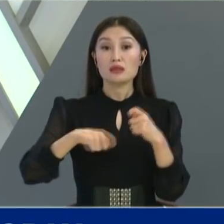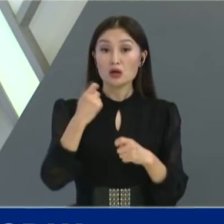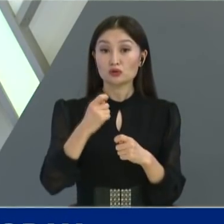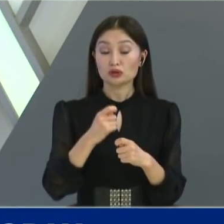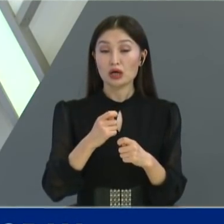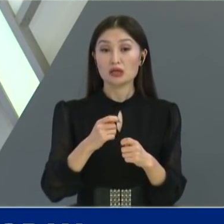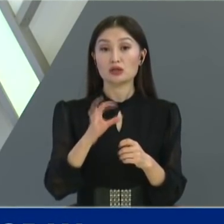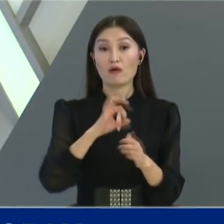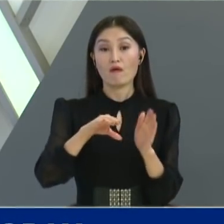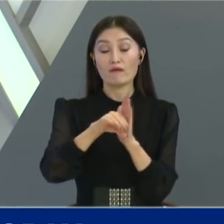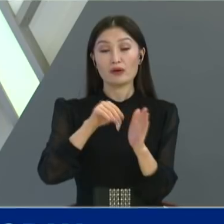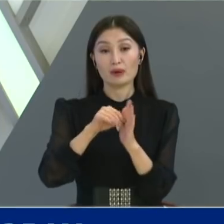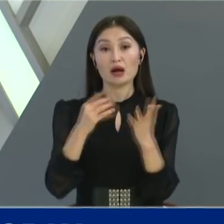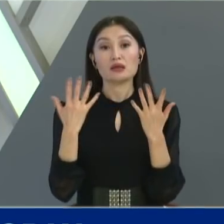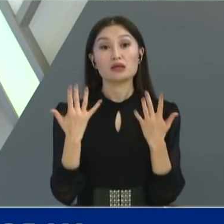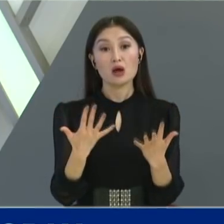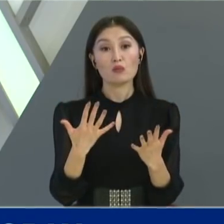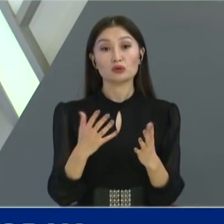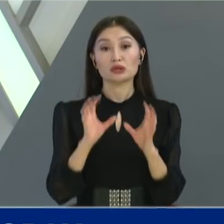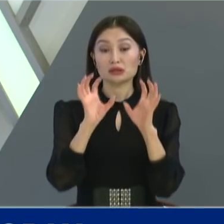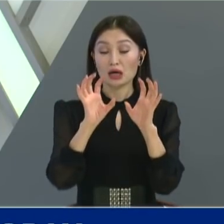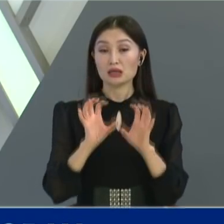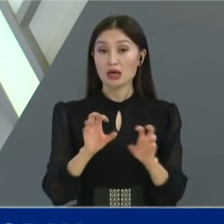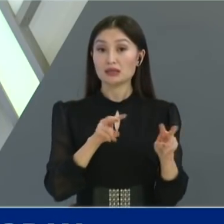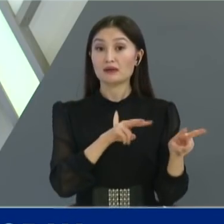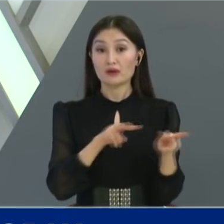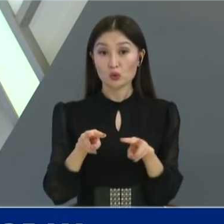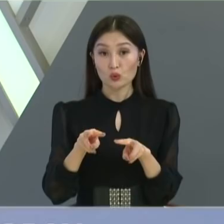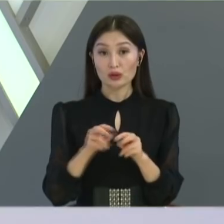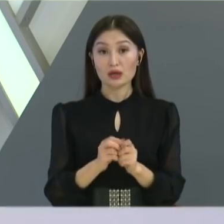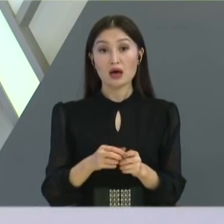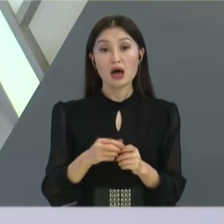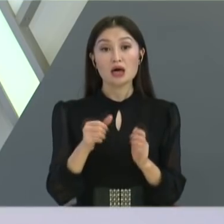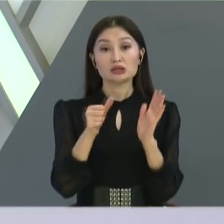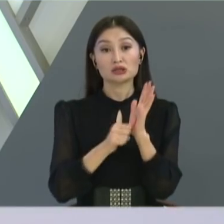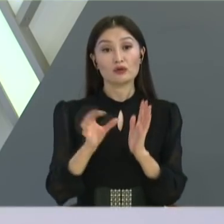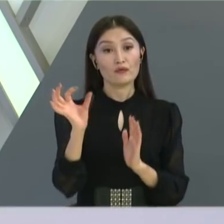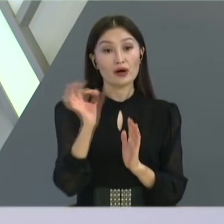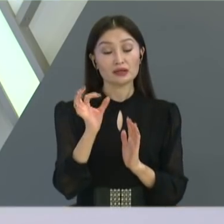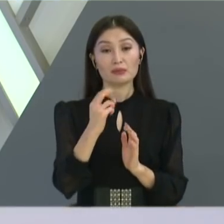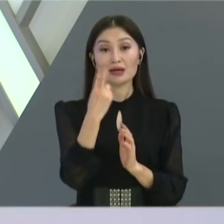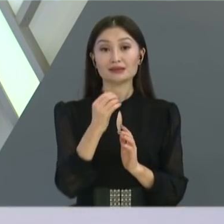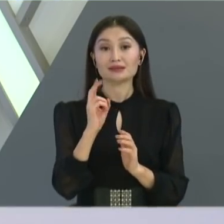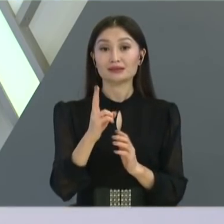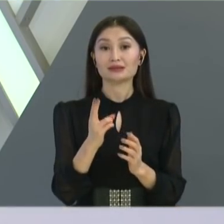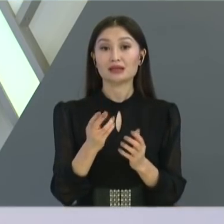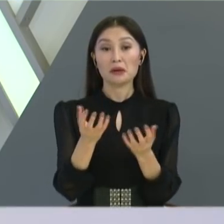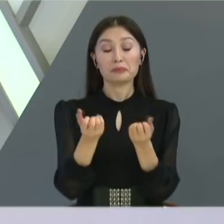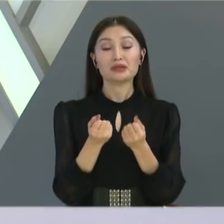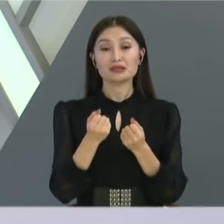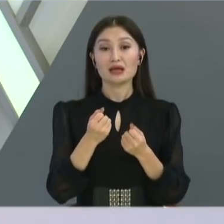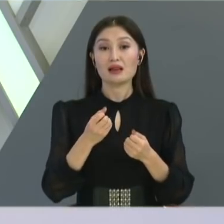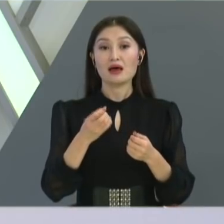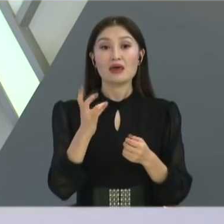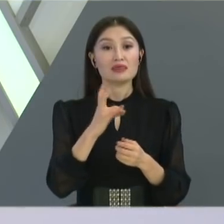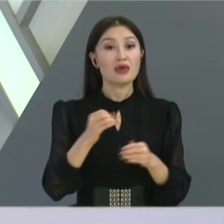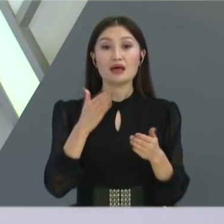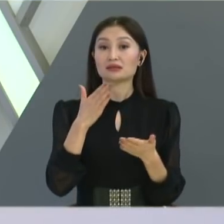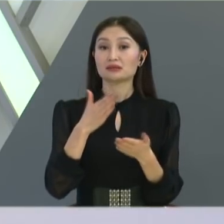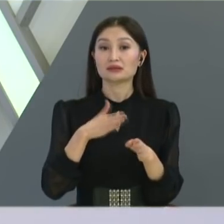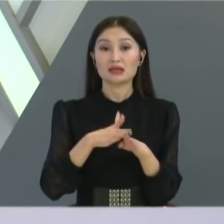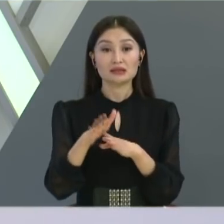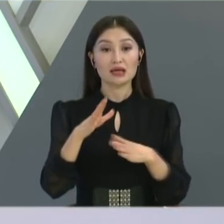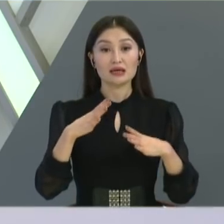ходе выборов, требуют законодательного регулирования. Напомним, 6 октября ЦИК признал недействительными итоги голосования на